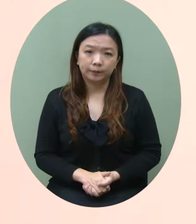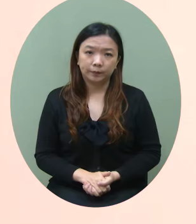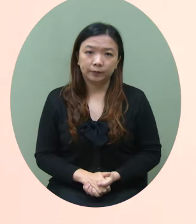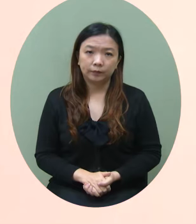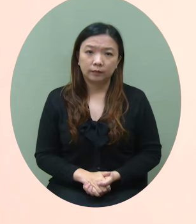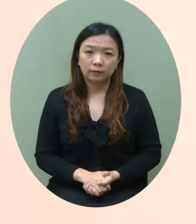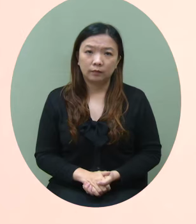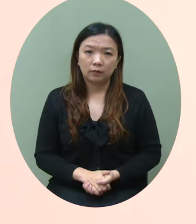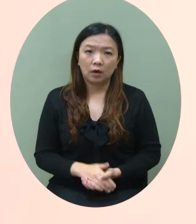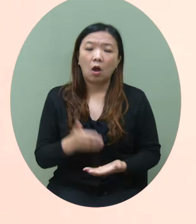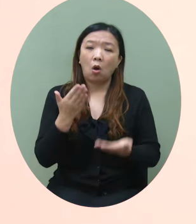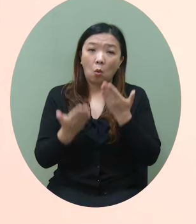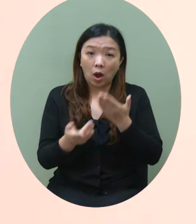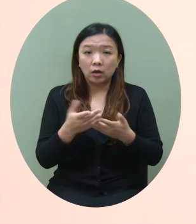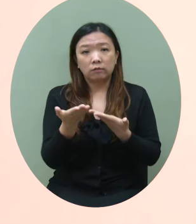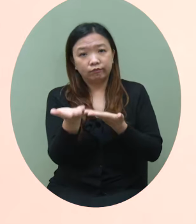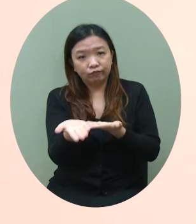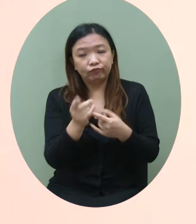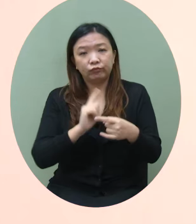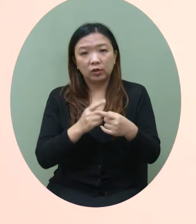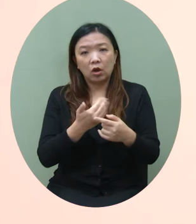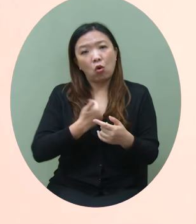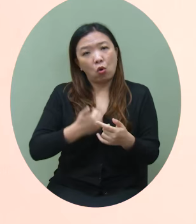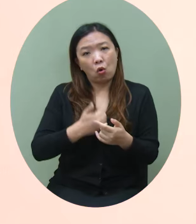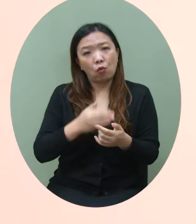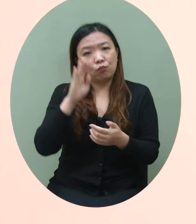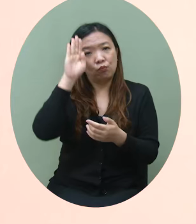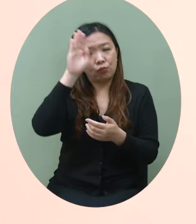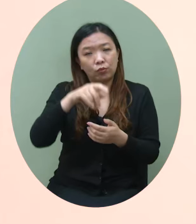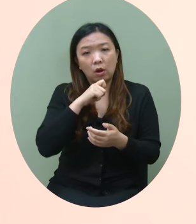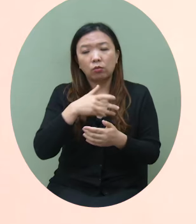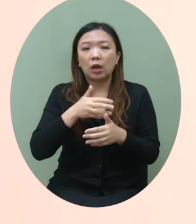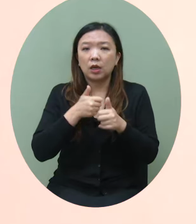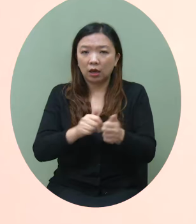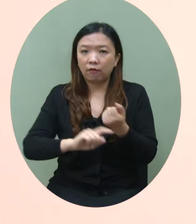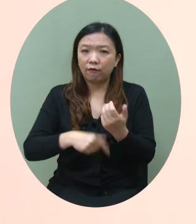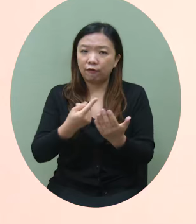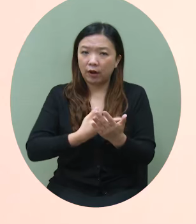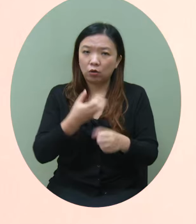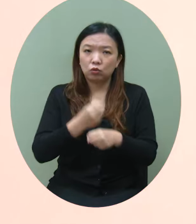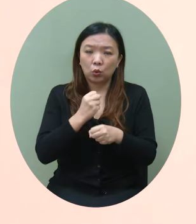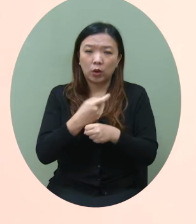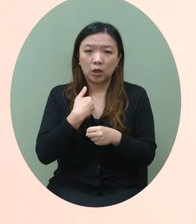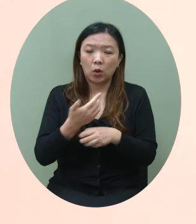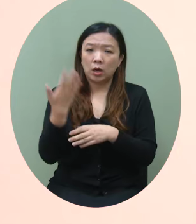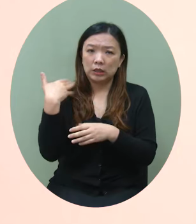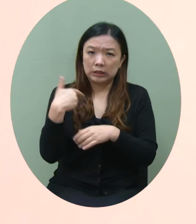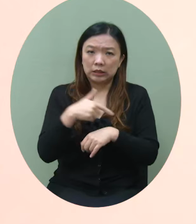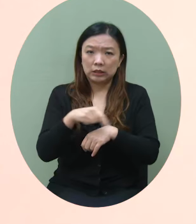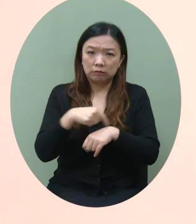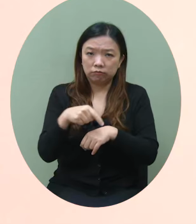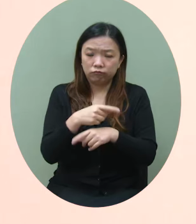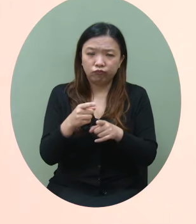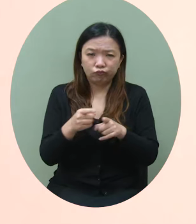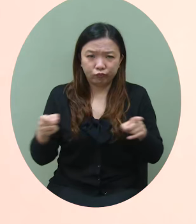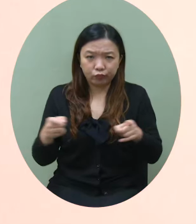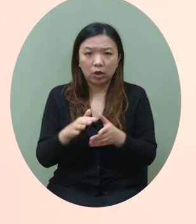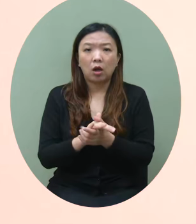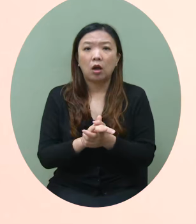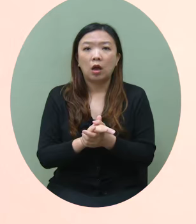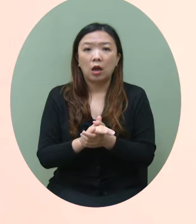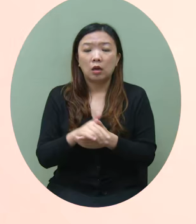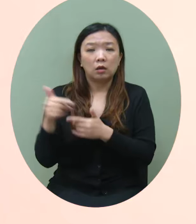儘管你有良好的意願都要依法辦事過去一段長的時間就是有人不斷在香港